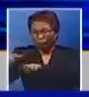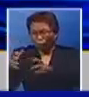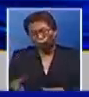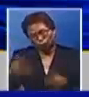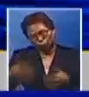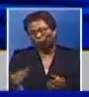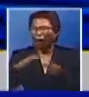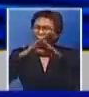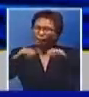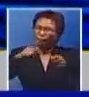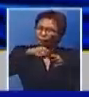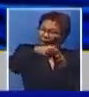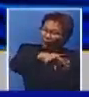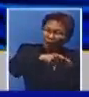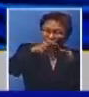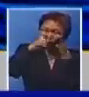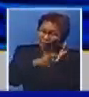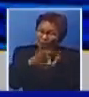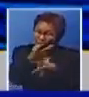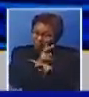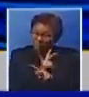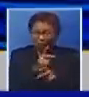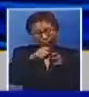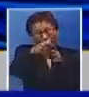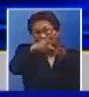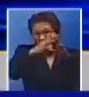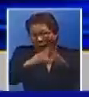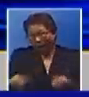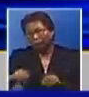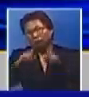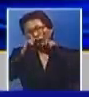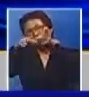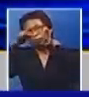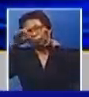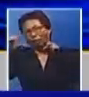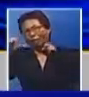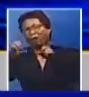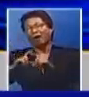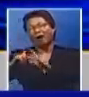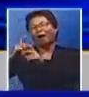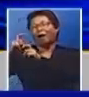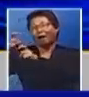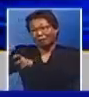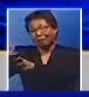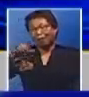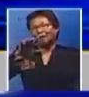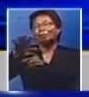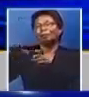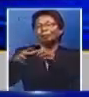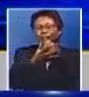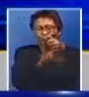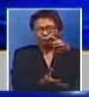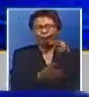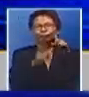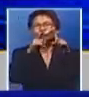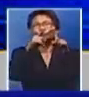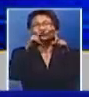telah menghabiskan bayaran pinjaman ganjaran tunai, RM1,800 akan diberikan membabitkan peruntukan